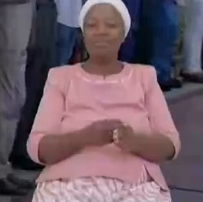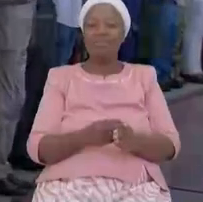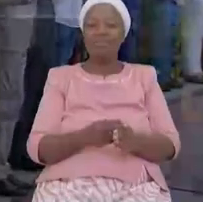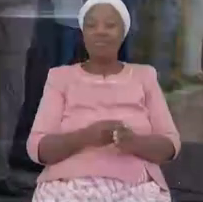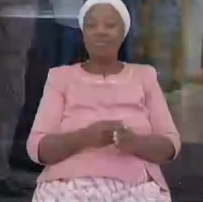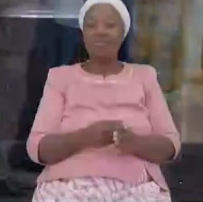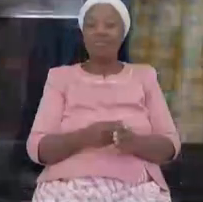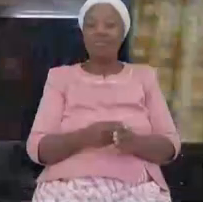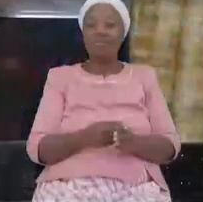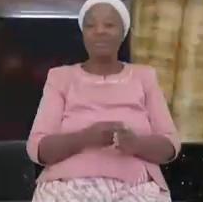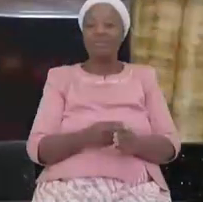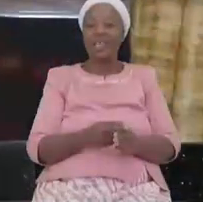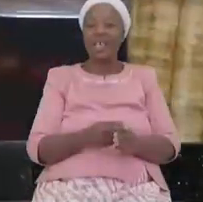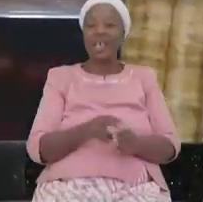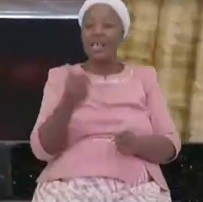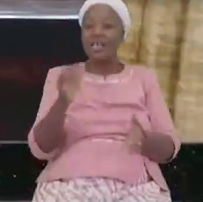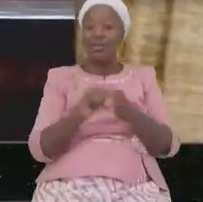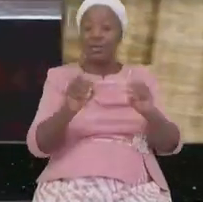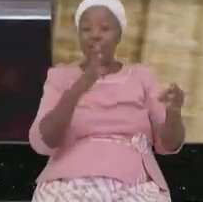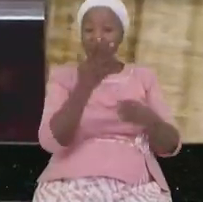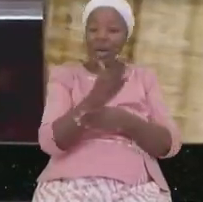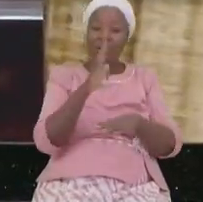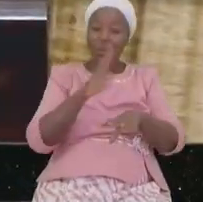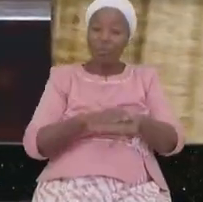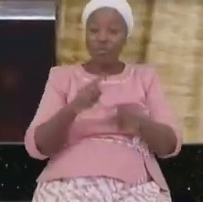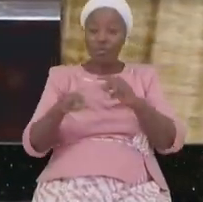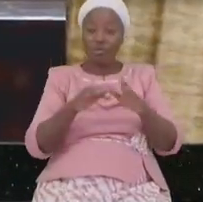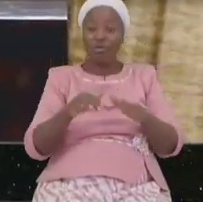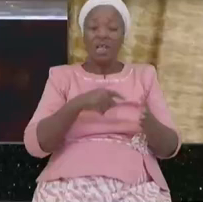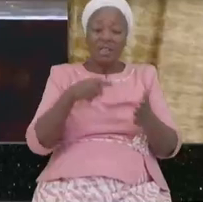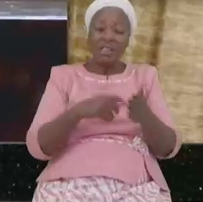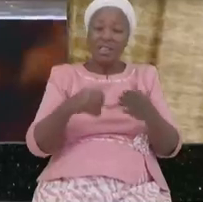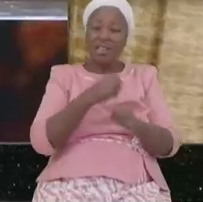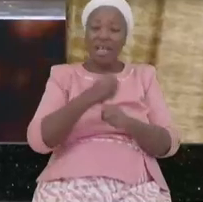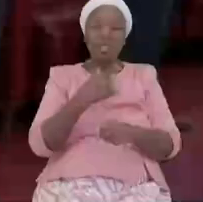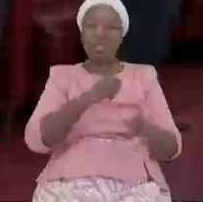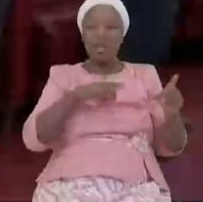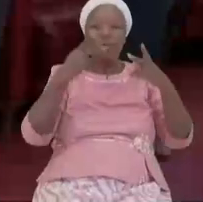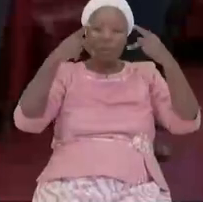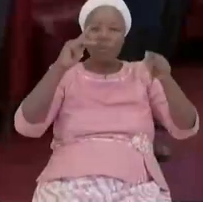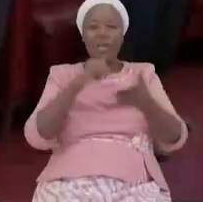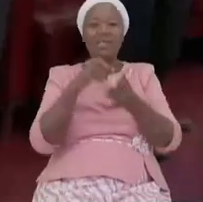Quel que soit ce que ta main touchera cette année, le Seigneur va prospérer cela.